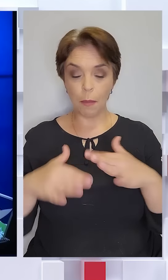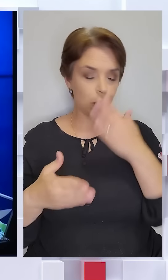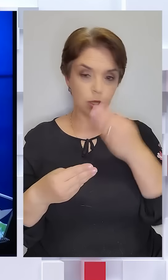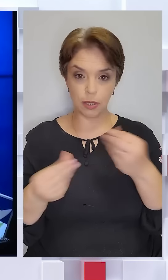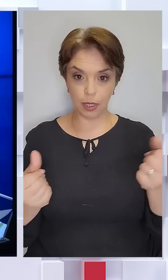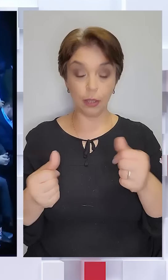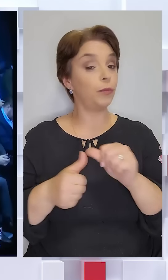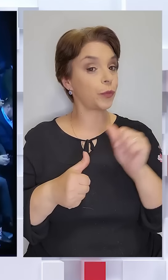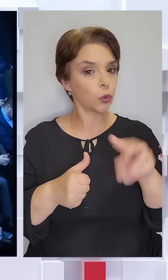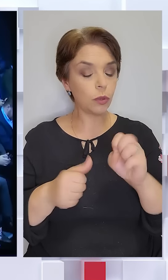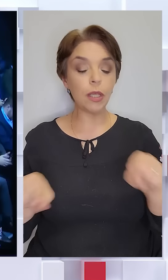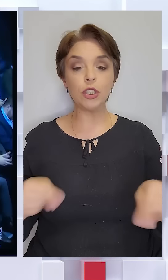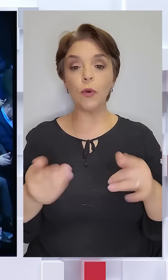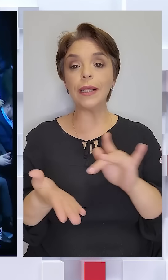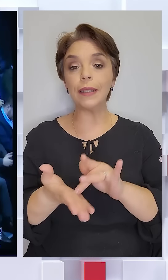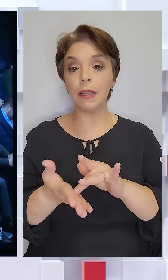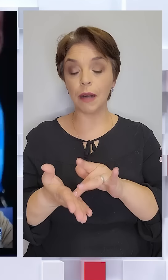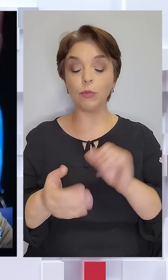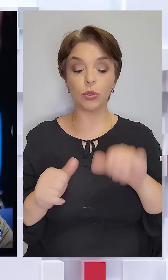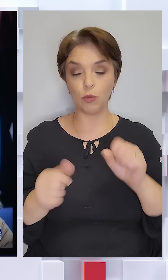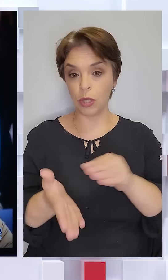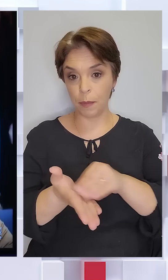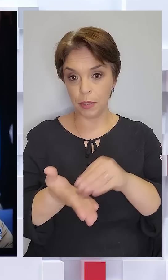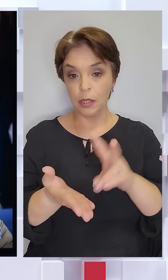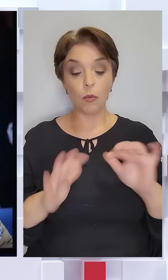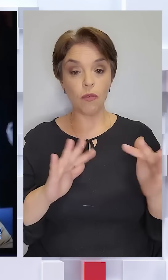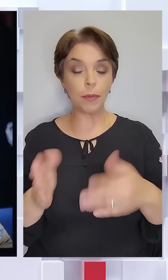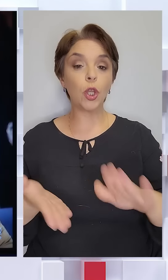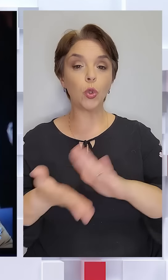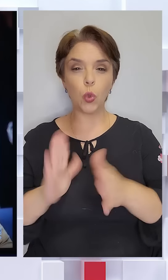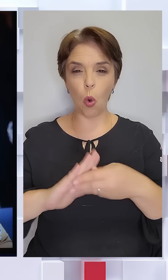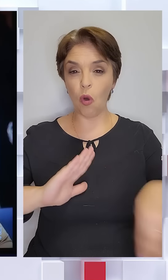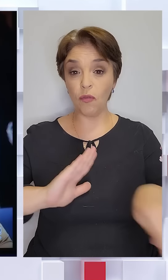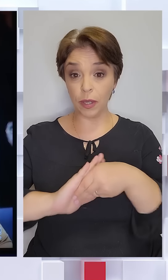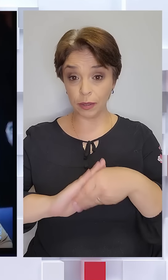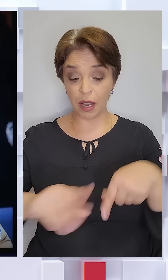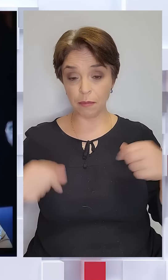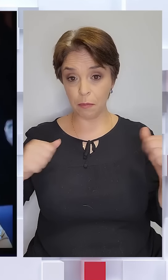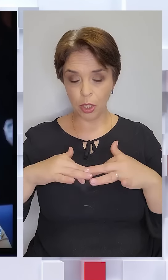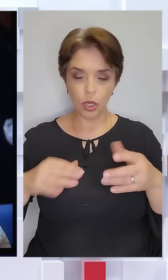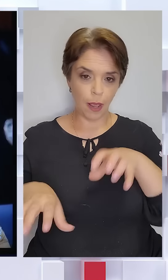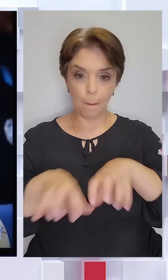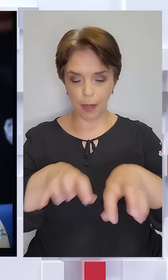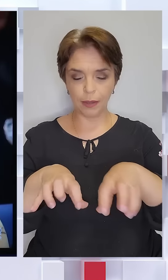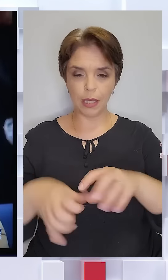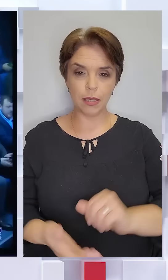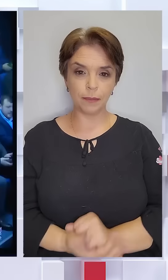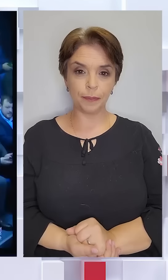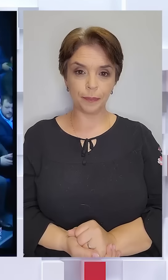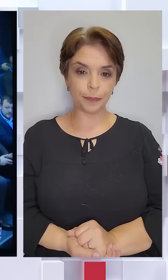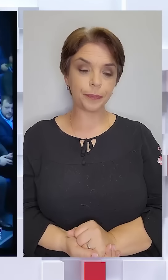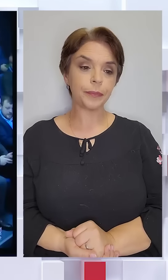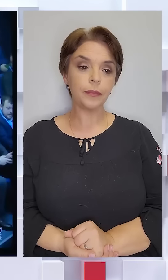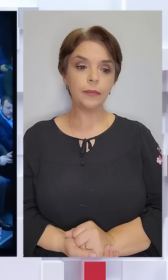зникли. Зокрема, створений телеграм-бот, куди можна писати про випадки договірних матчів та махінацій. Дмитро Святненко та Андрій